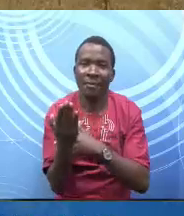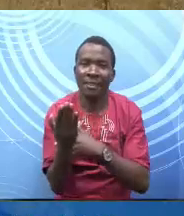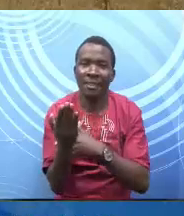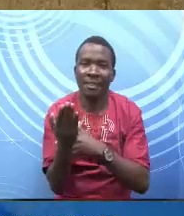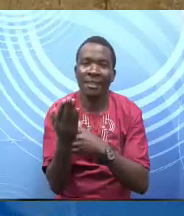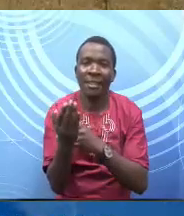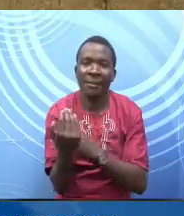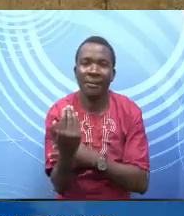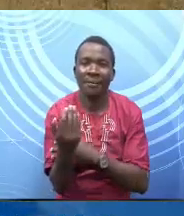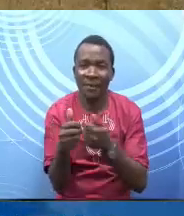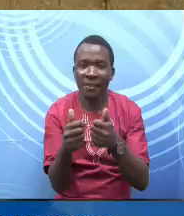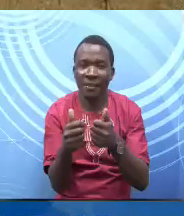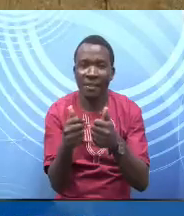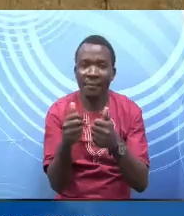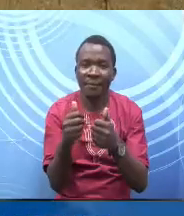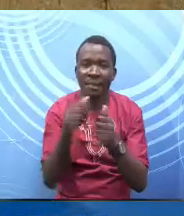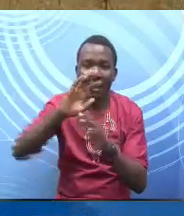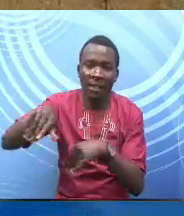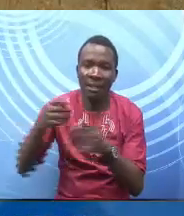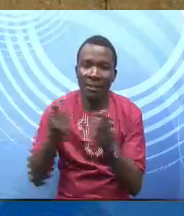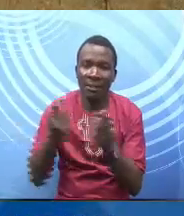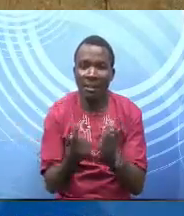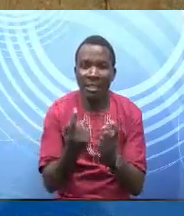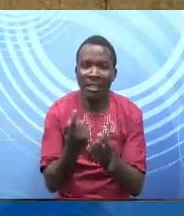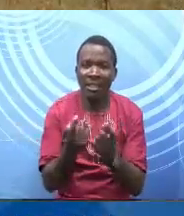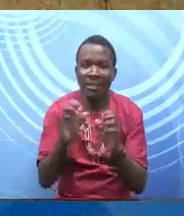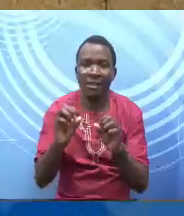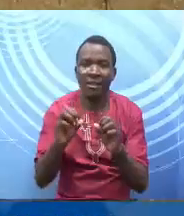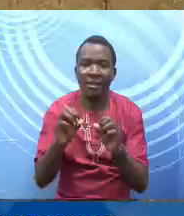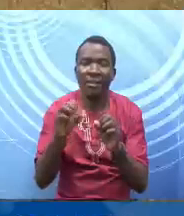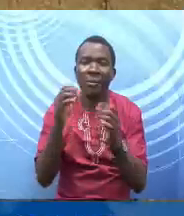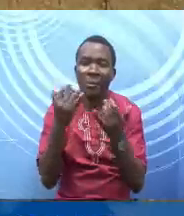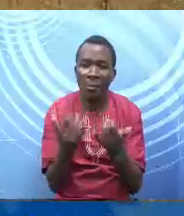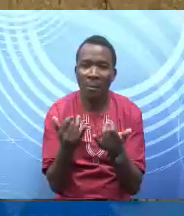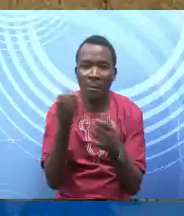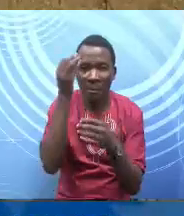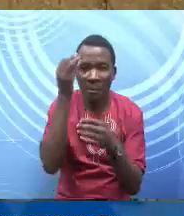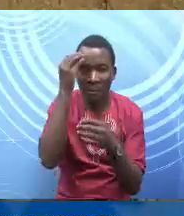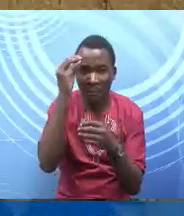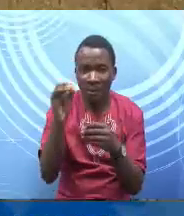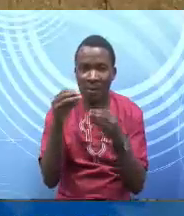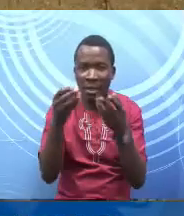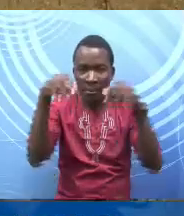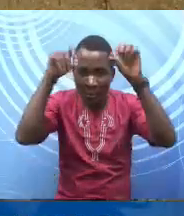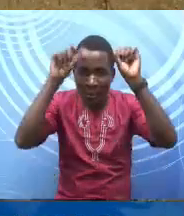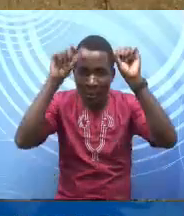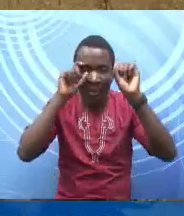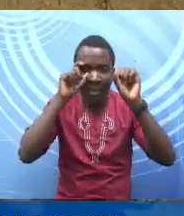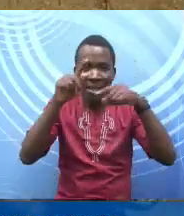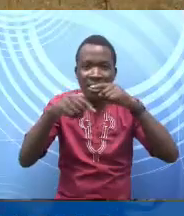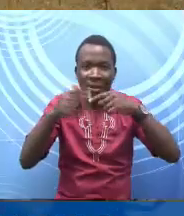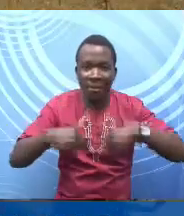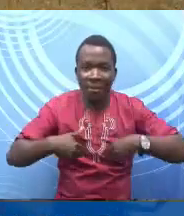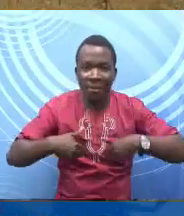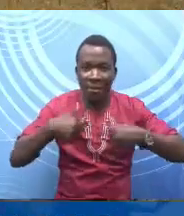batuka bagasiba gutekesha kabishwa inzoka zitwije ubutumwa perezida arakabaho arakagira amata